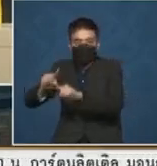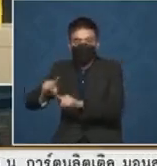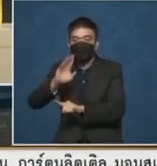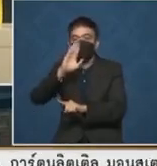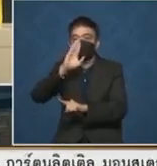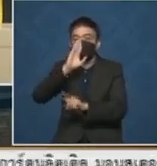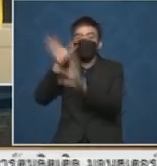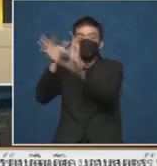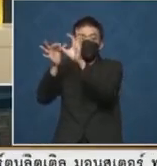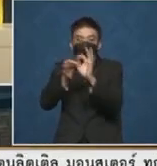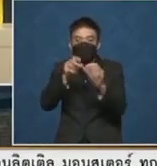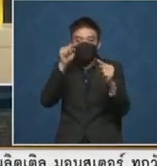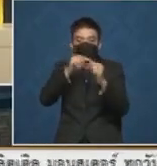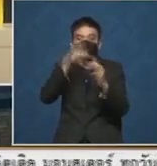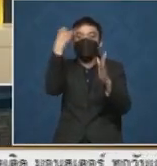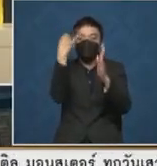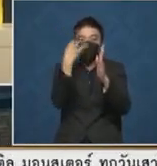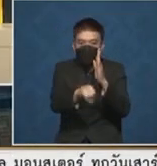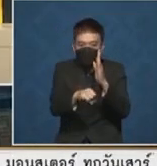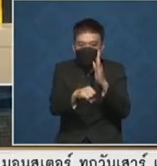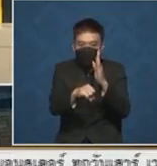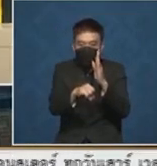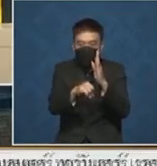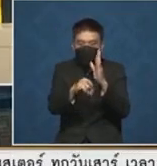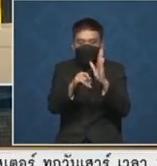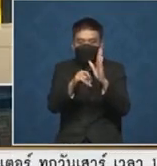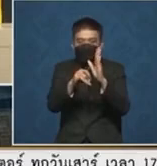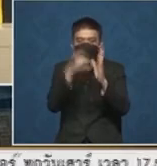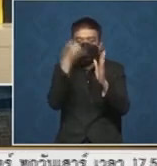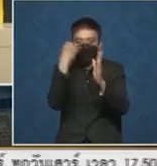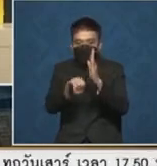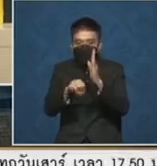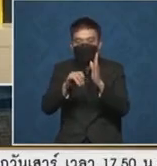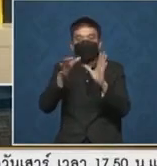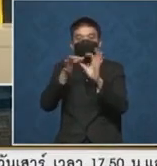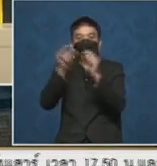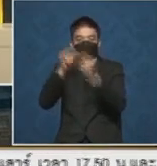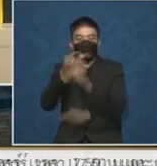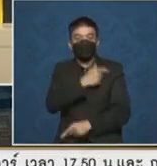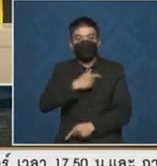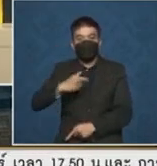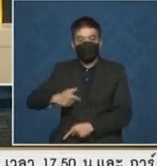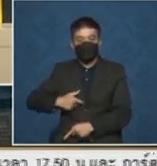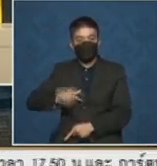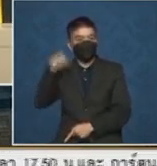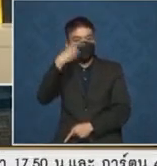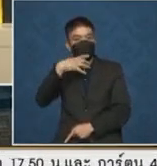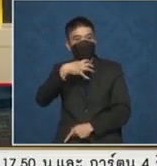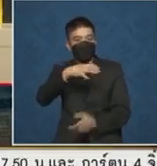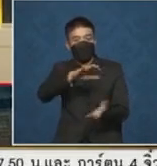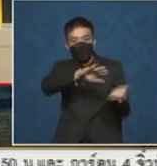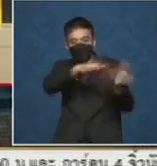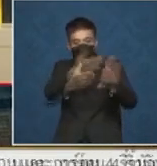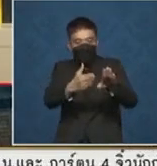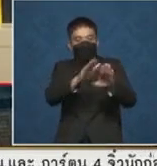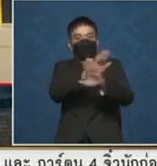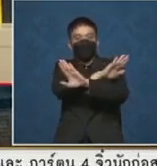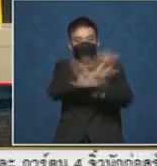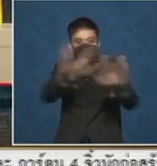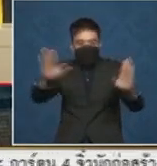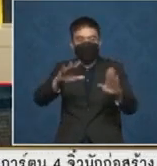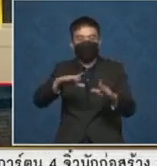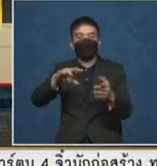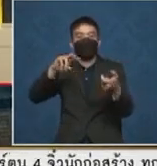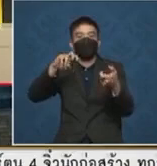ประกอบความผิดที่เข้าข่ายการล้มล้างการปกครองในระบอบประชาธิปไตยอันมีพระมหากษัตริย์ท